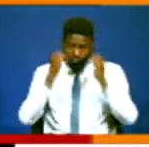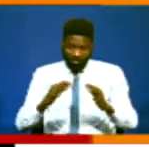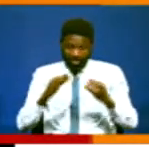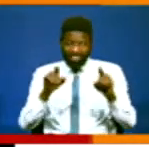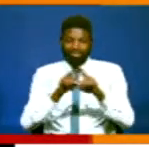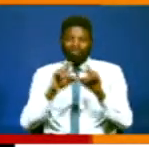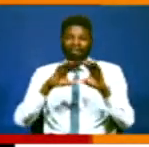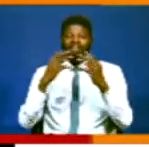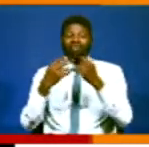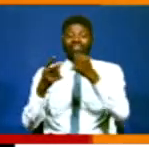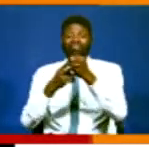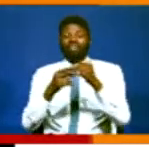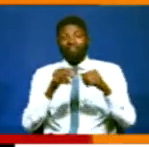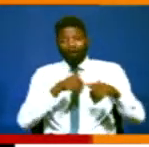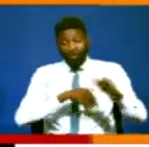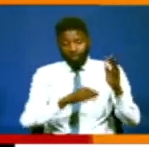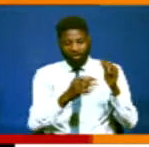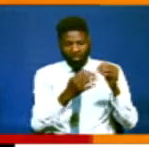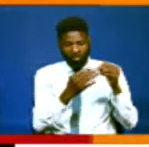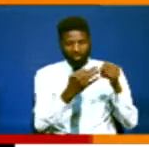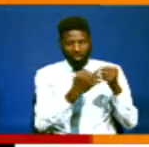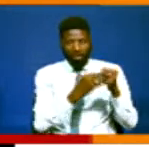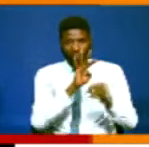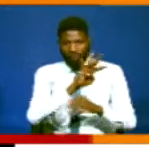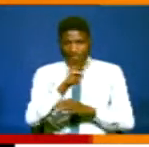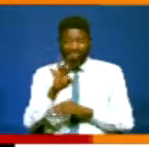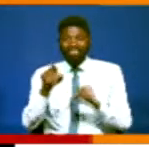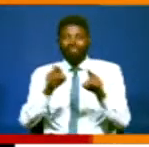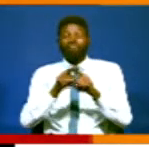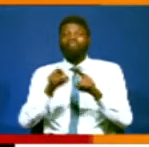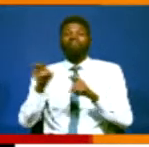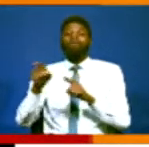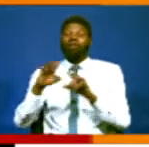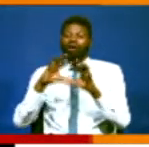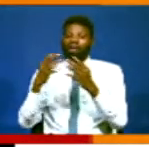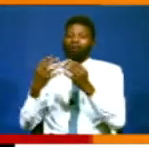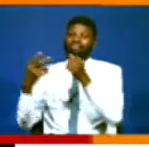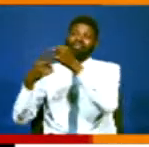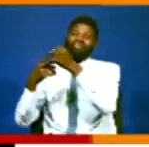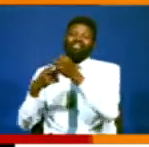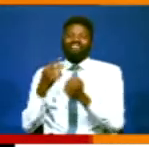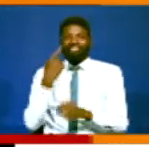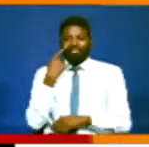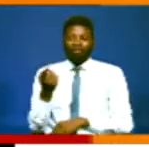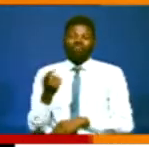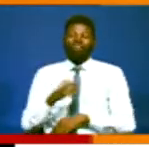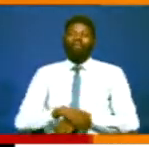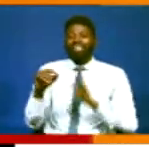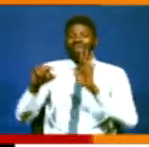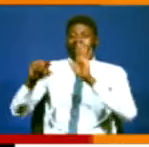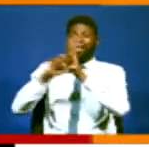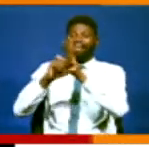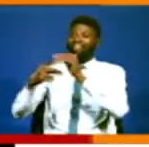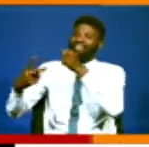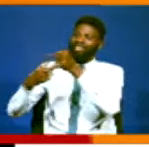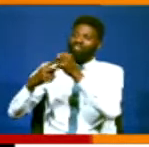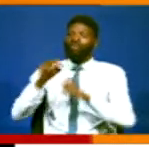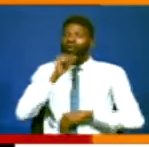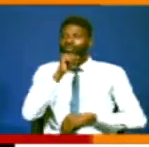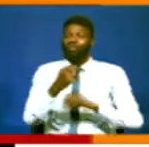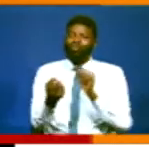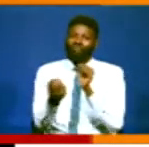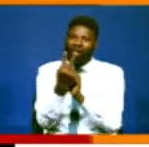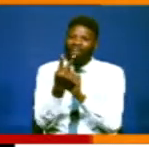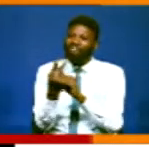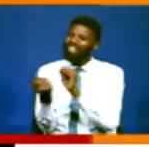wa 8-4, grade ya saba ni kama darasa la saba. Katika darasa la saba wanafunzi wanasoma 2-11.